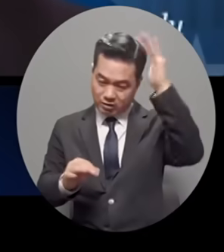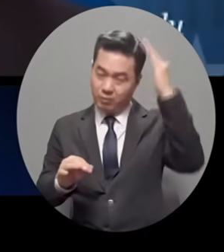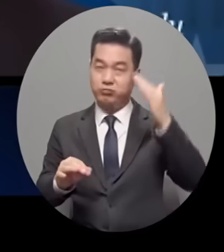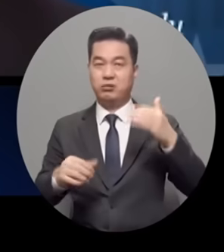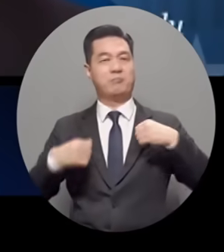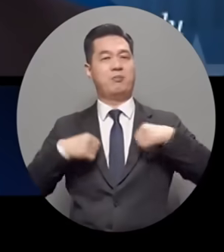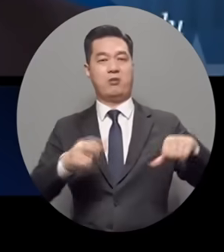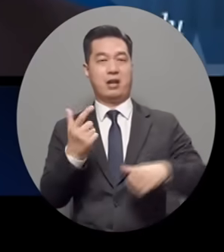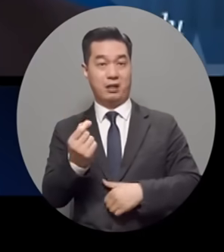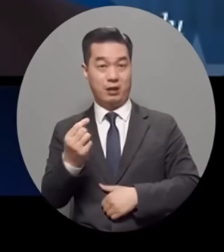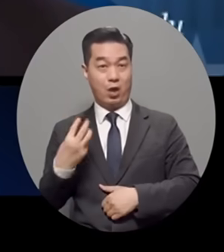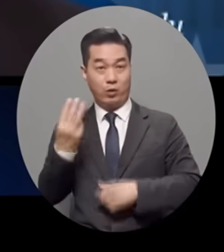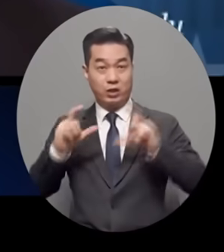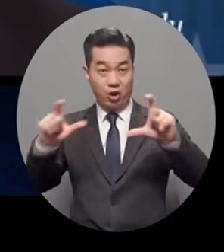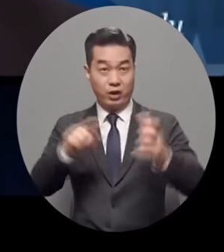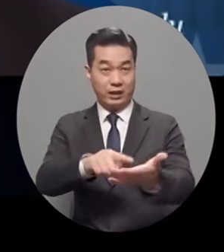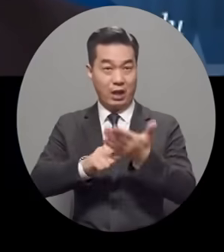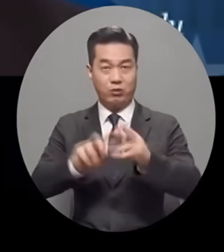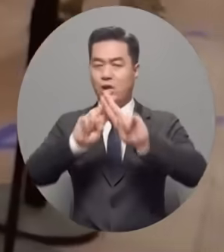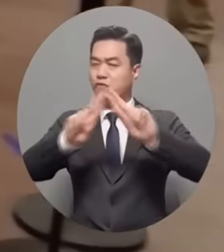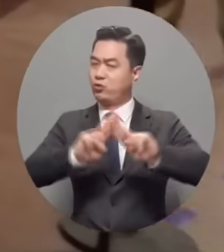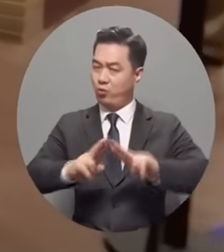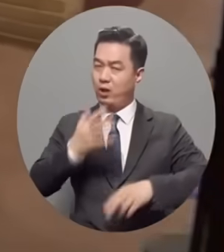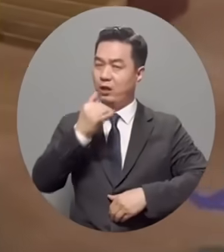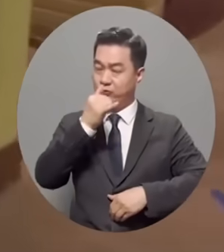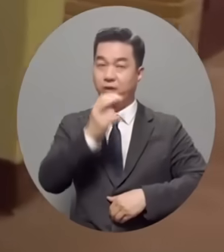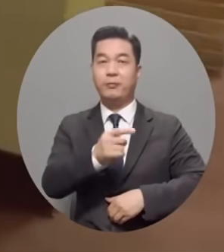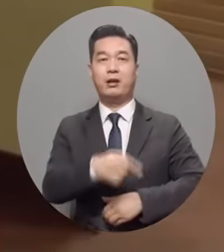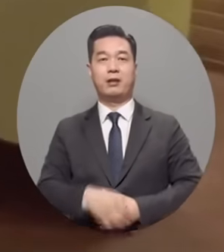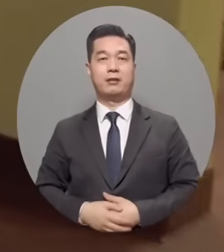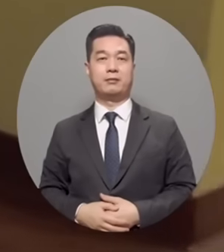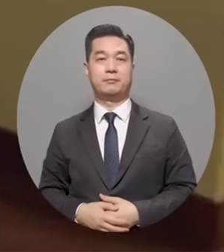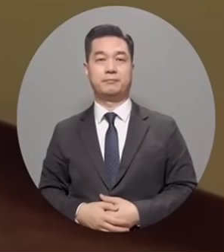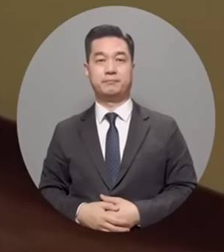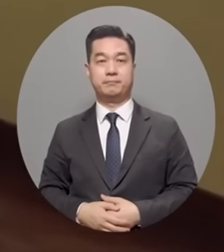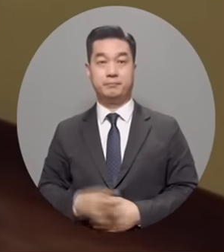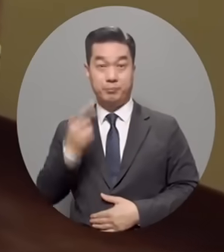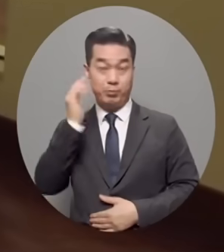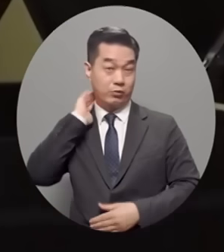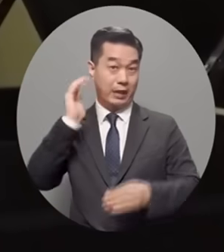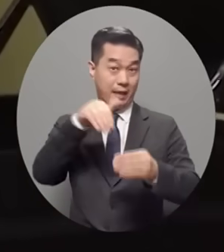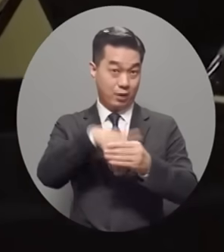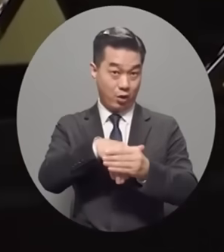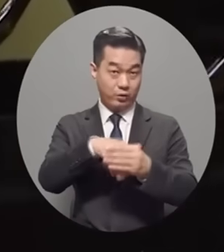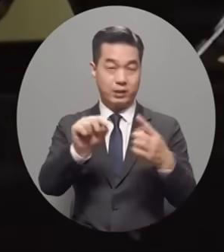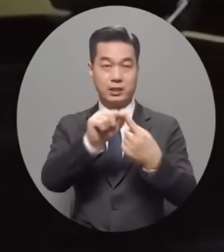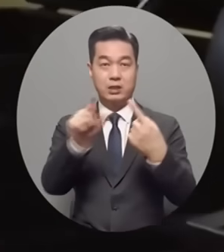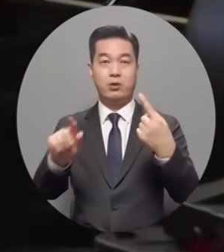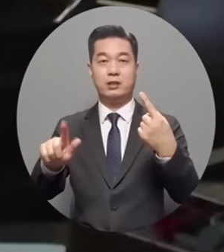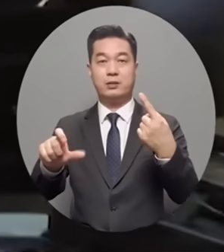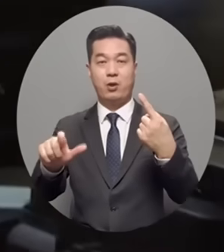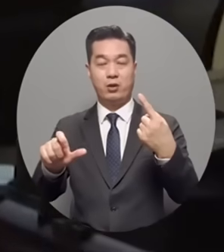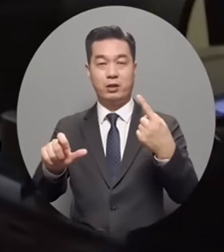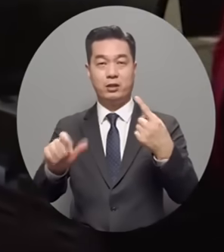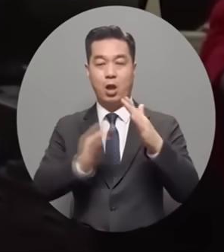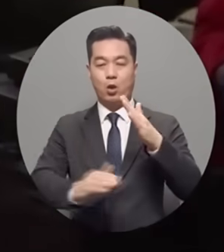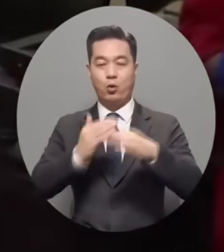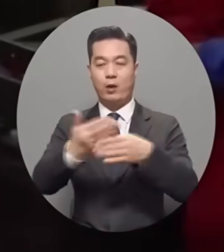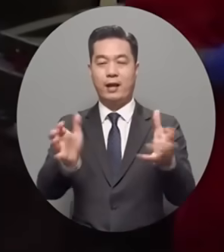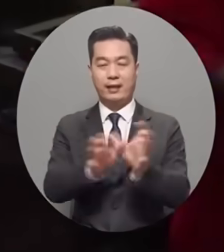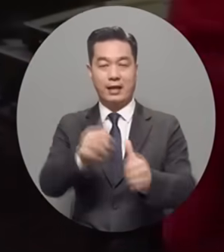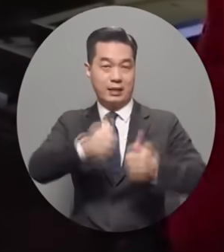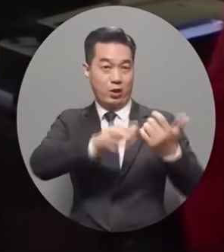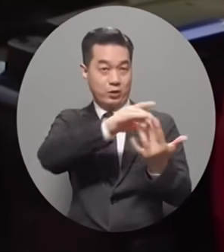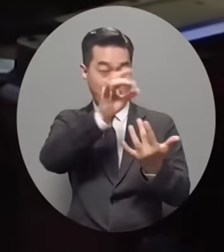in the Washington Declaration that he might pull back. 미국 대선은 오는 15일 아이오와주 공화당 경선을 시작으로 1년